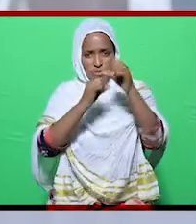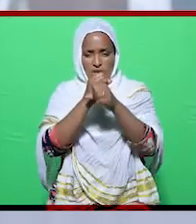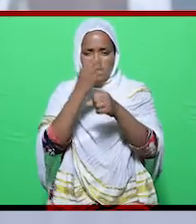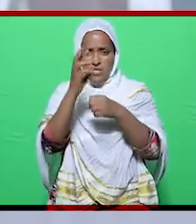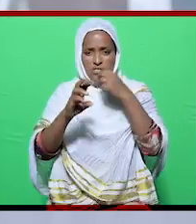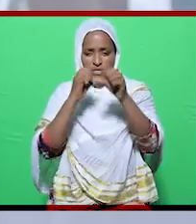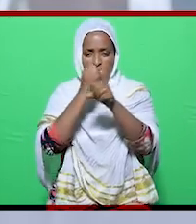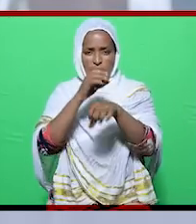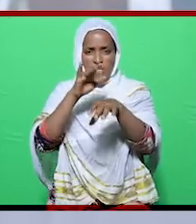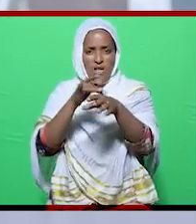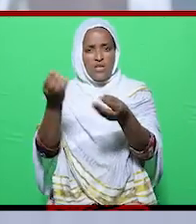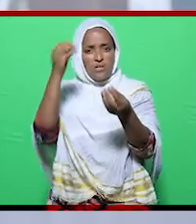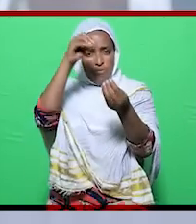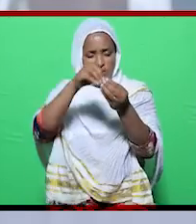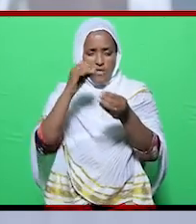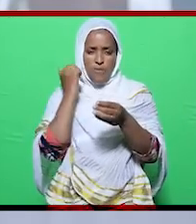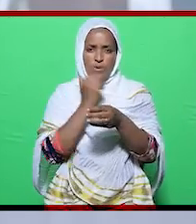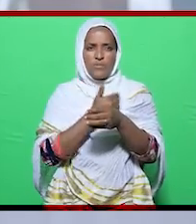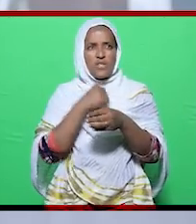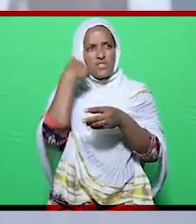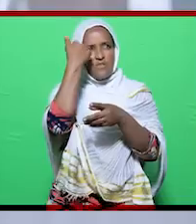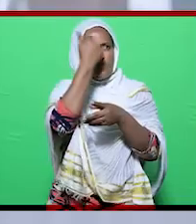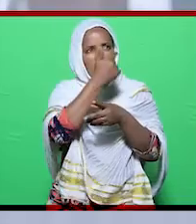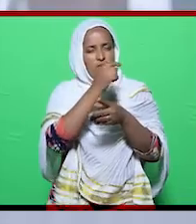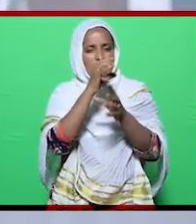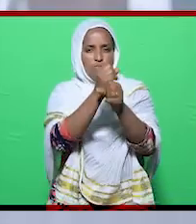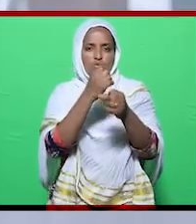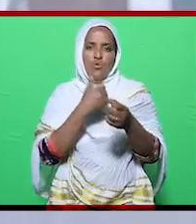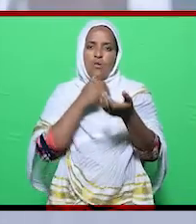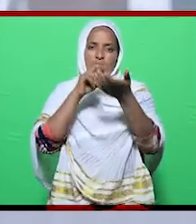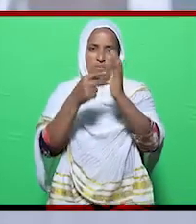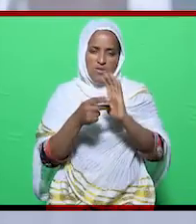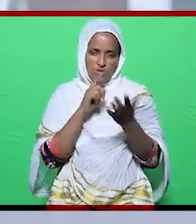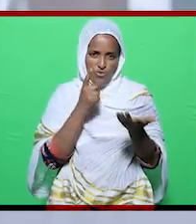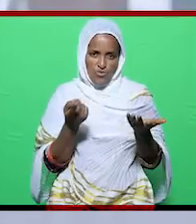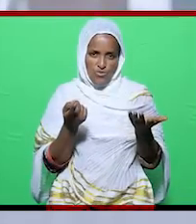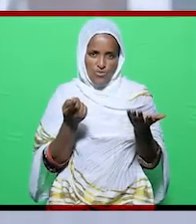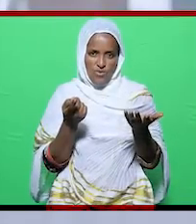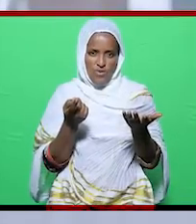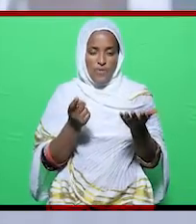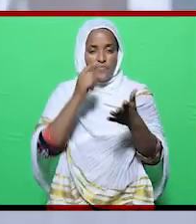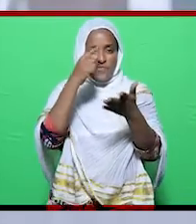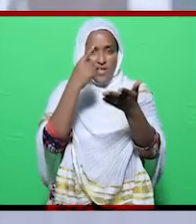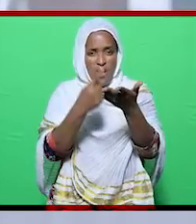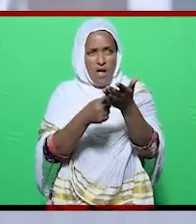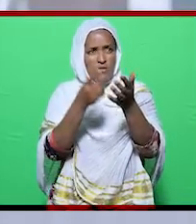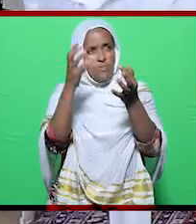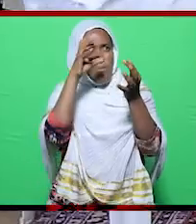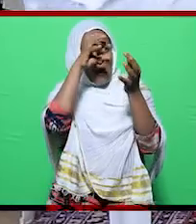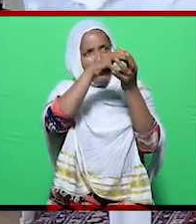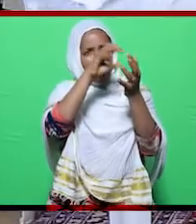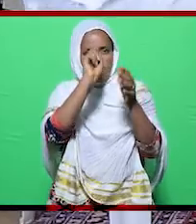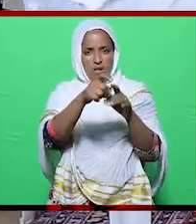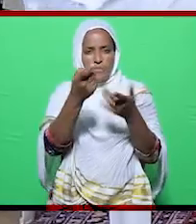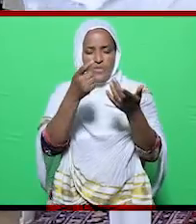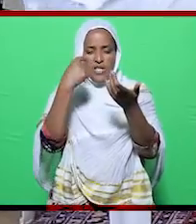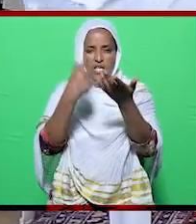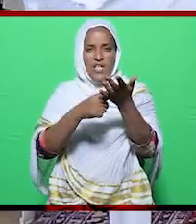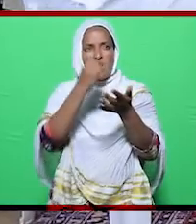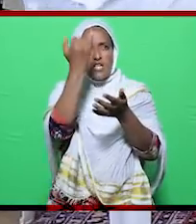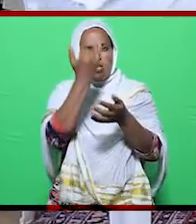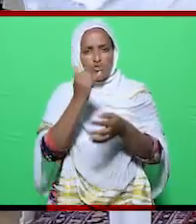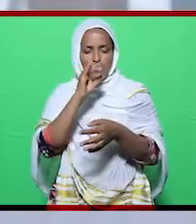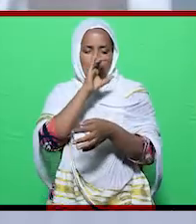የክርስቶስን እድሜ 16 ዓመቱ ላይ ደምረን የእመቤታችን የፊት ገጽታ የሚይዘዋል ማለት ነው። ያንን ማካተት አለበት።